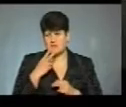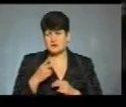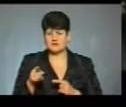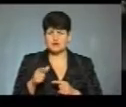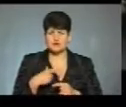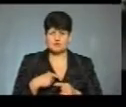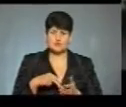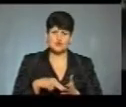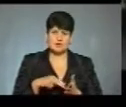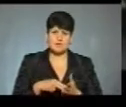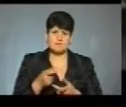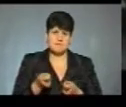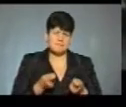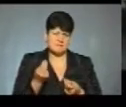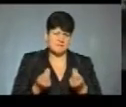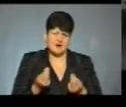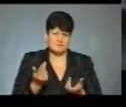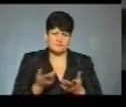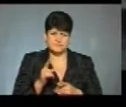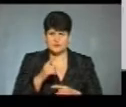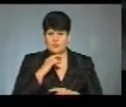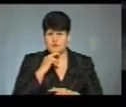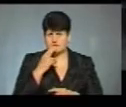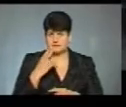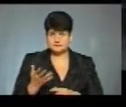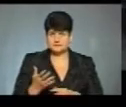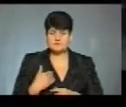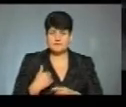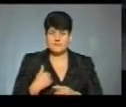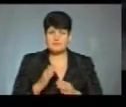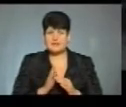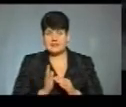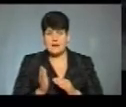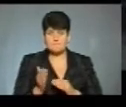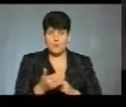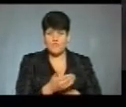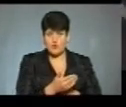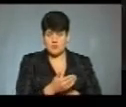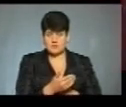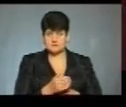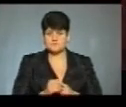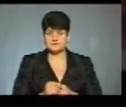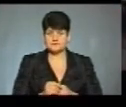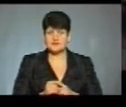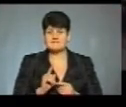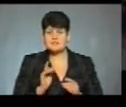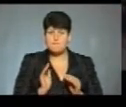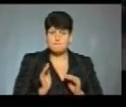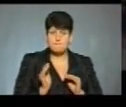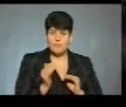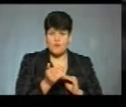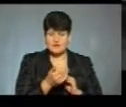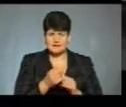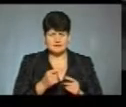собі там стоять, там бавляться, чи що, я на то уваги не звертала. Ми якраз на повороті, він повертає, там